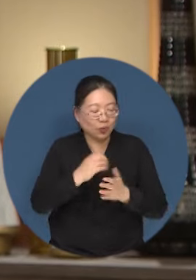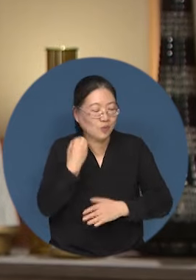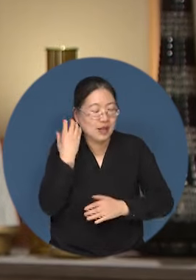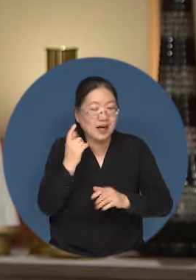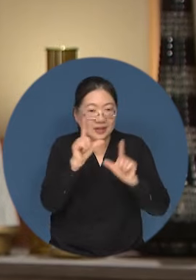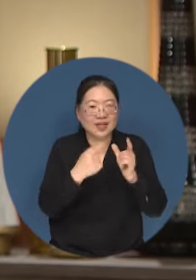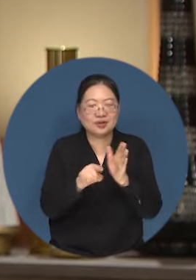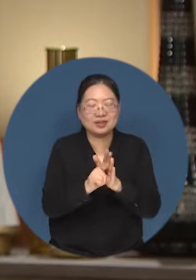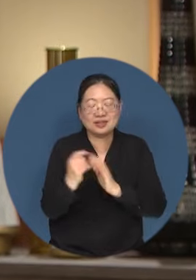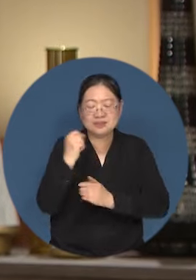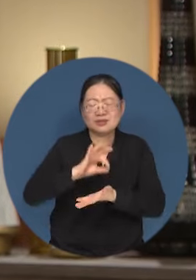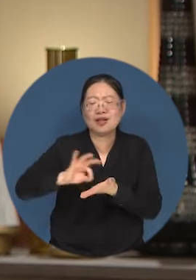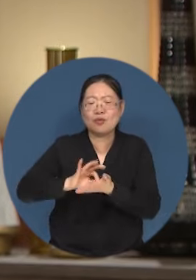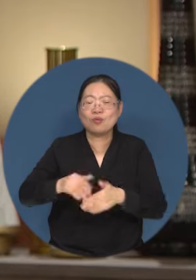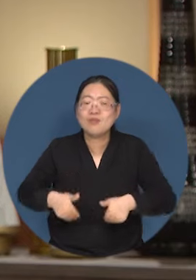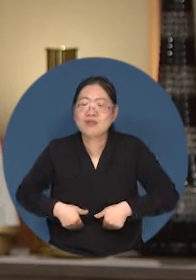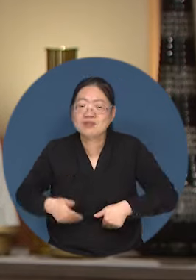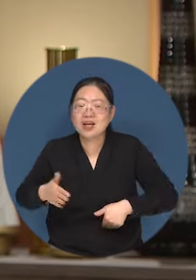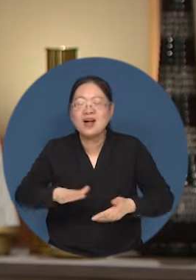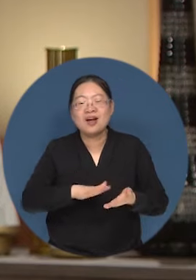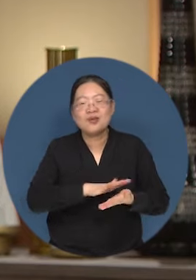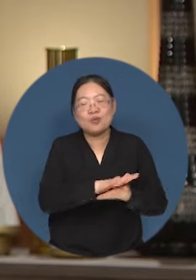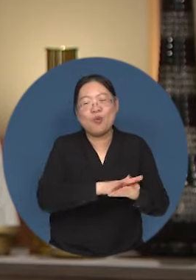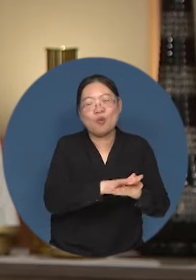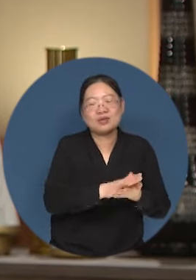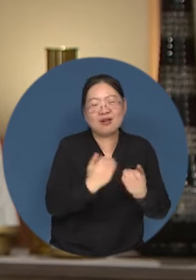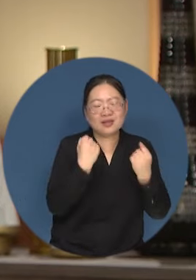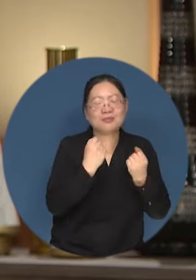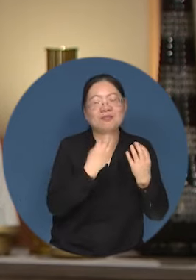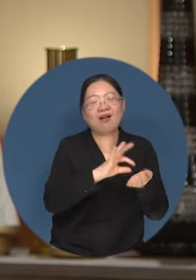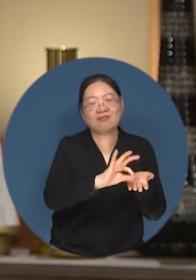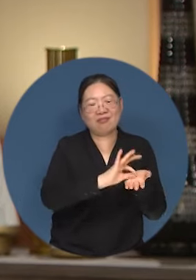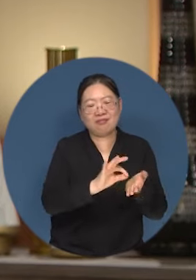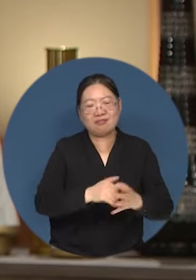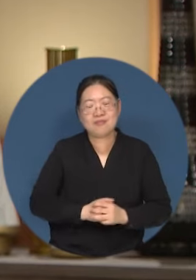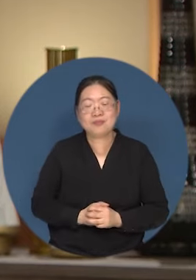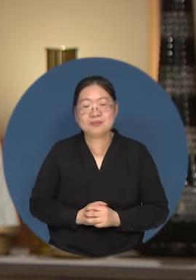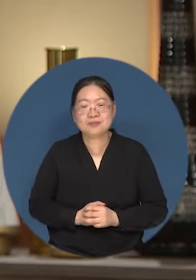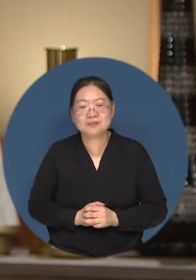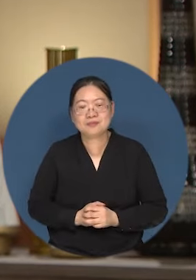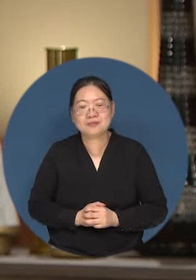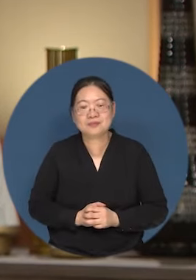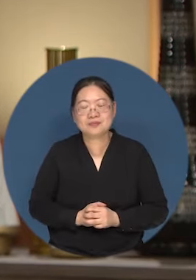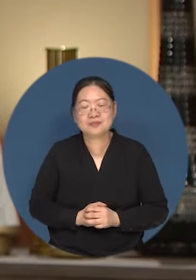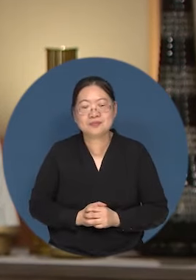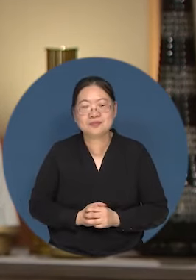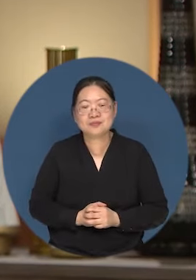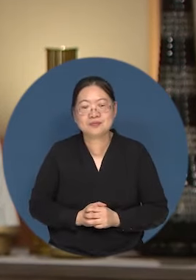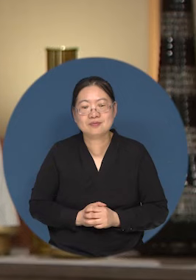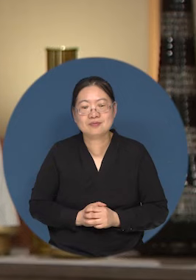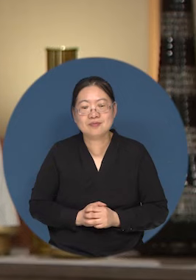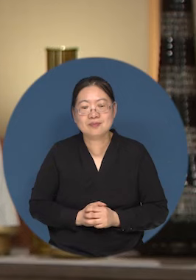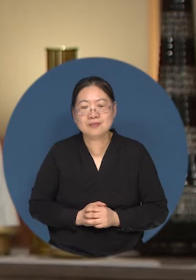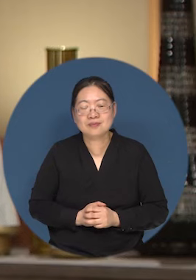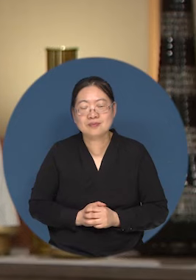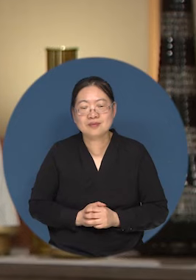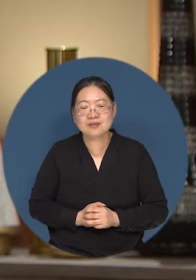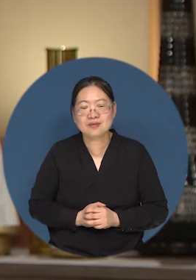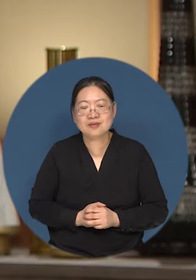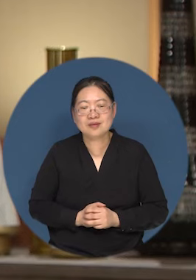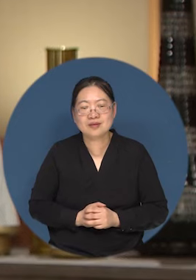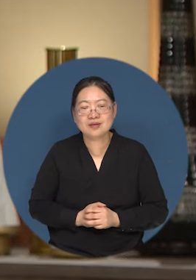위해서 에너지를 써야 되는데 노는데 에너지를 더 많이 써버리는 거죠. 네, 결국은 그게